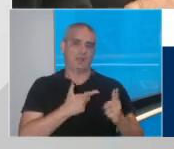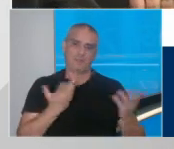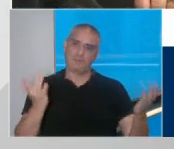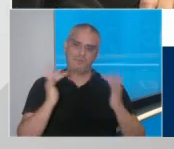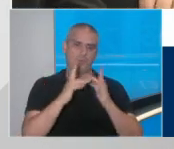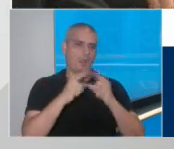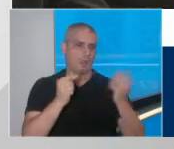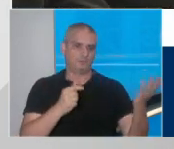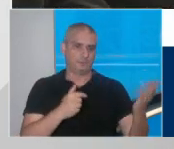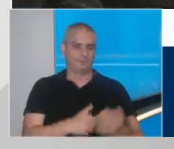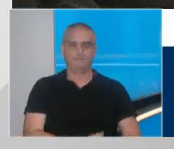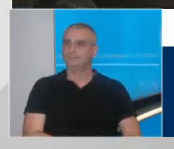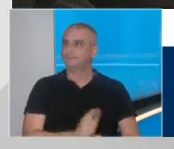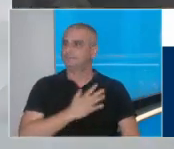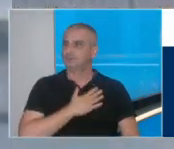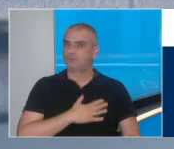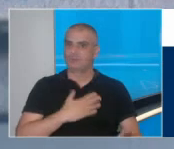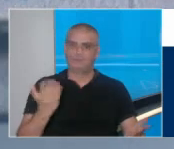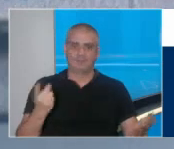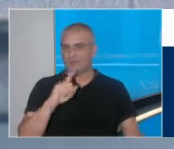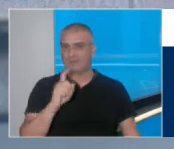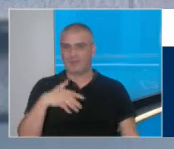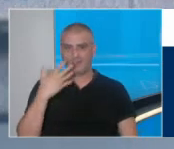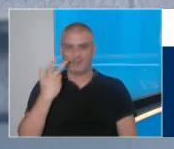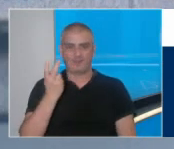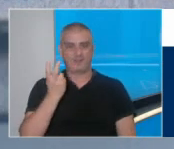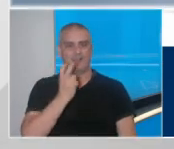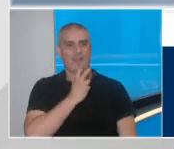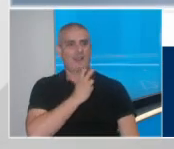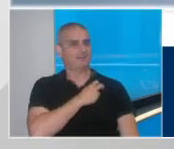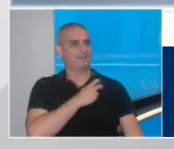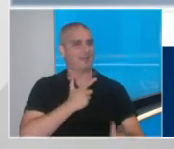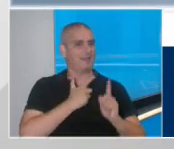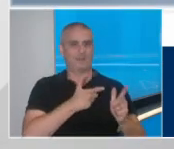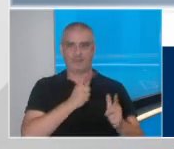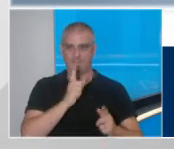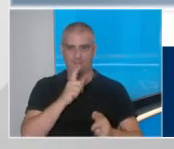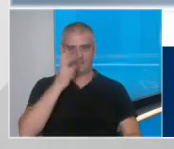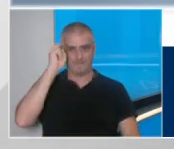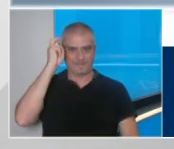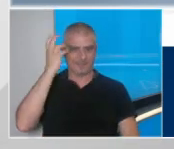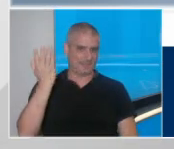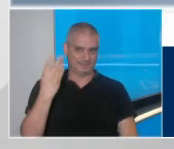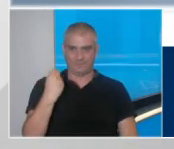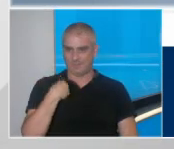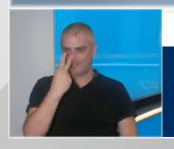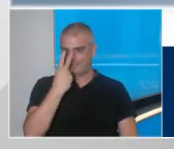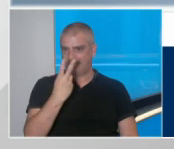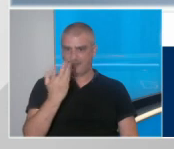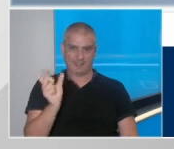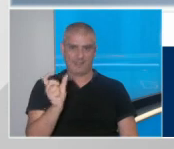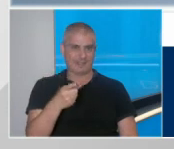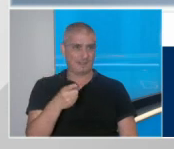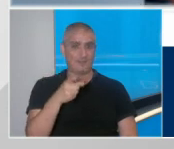עזה. אז מי שרוצה אולי להיות אדמירה למלחמה, זה בני גנץ, כי תכף אנחנו נראה את הקטע